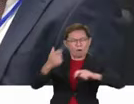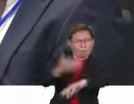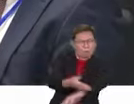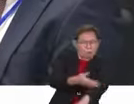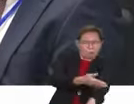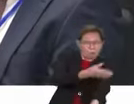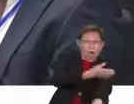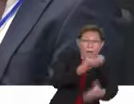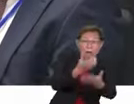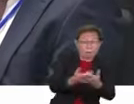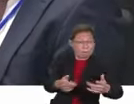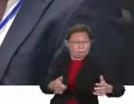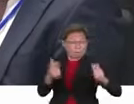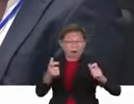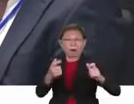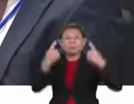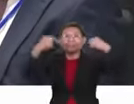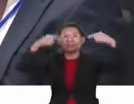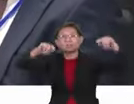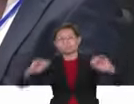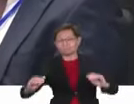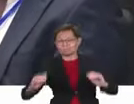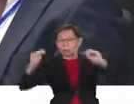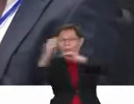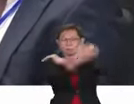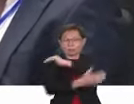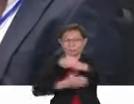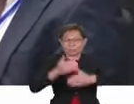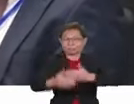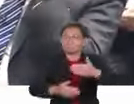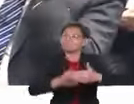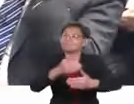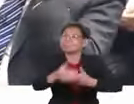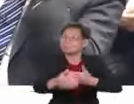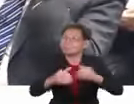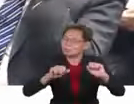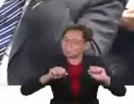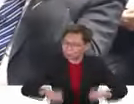ekonomi negara sekaligus mencapai tahap negara maju.